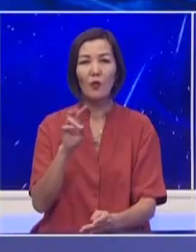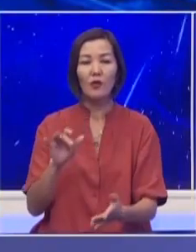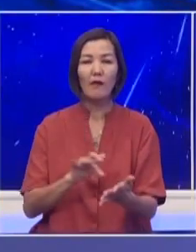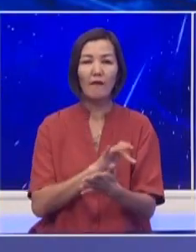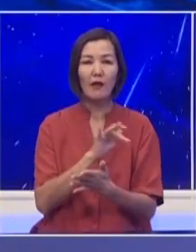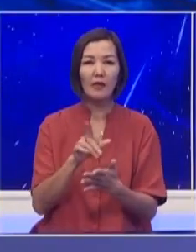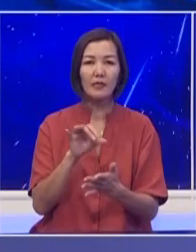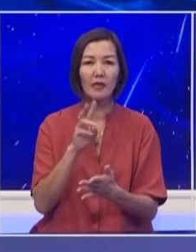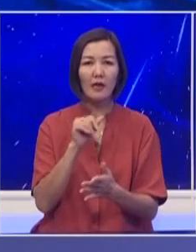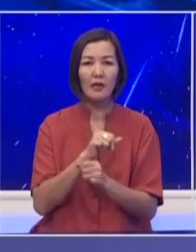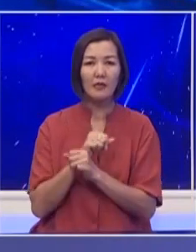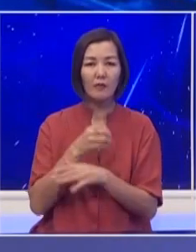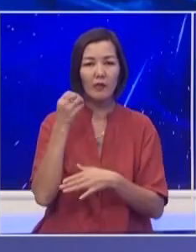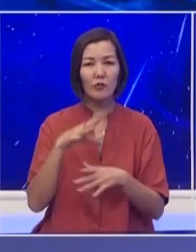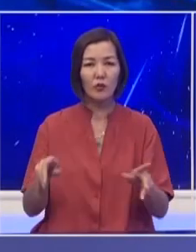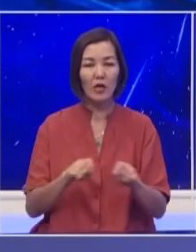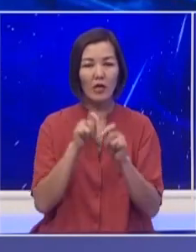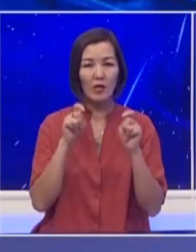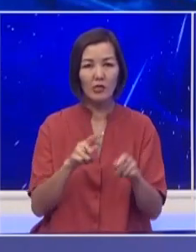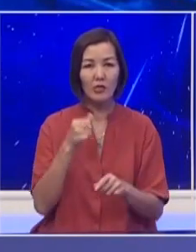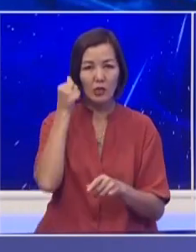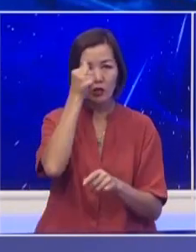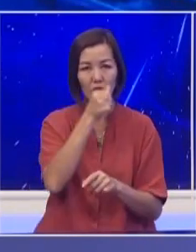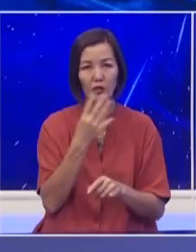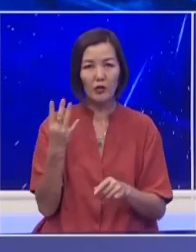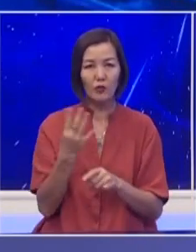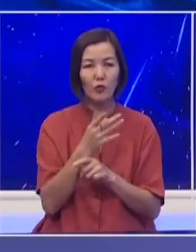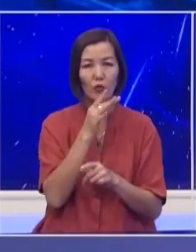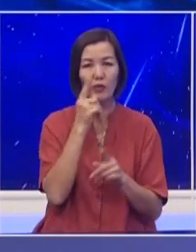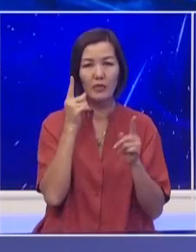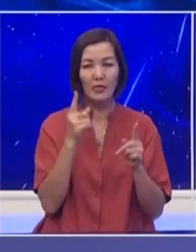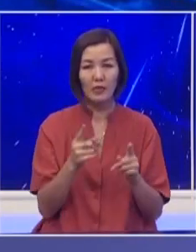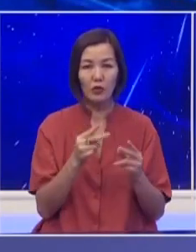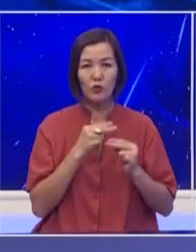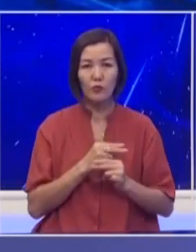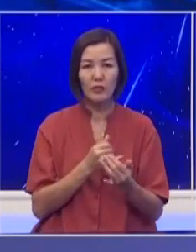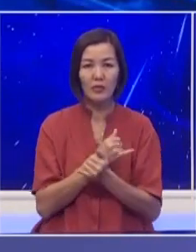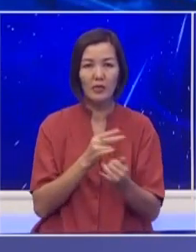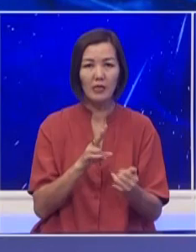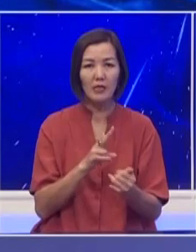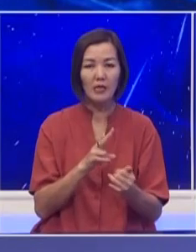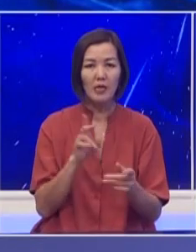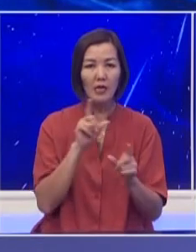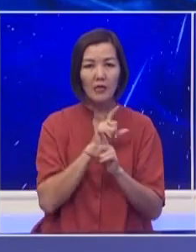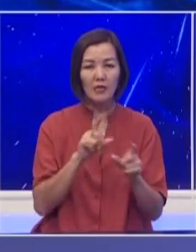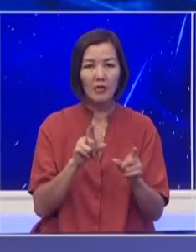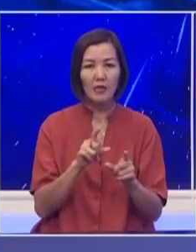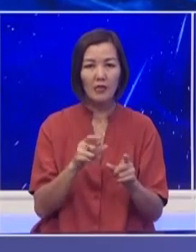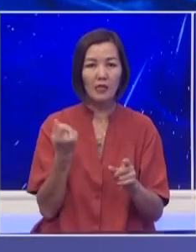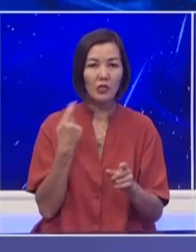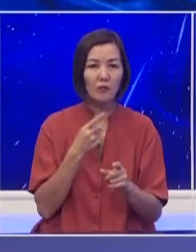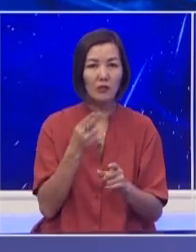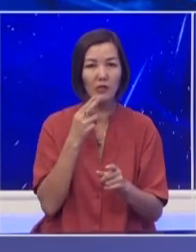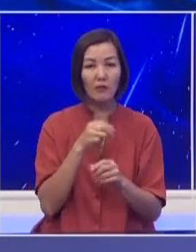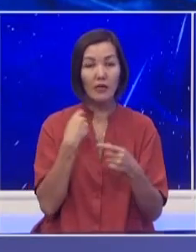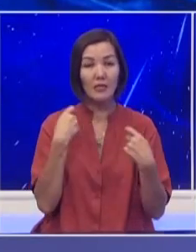Қонаев қаласында халал демалыс орталығы ашылды. Жылдың төрт мезгілінде де жұмыс істейтін N-Life кешенінде ішімдік те, темекі